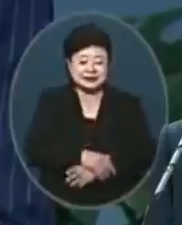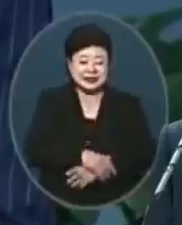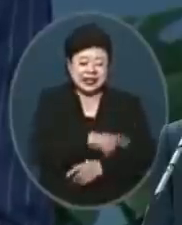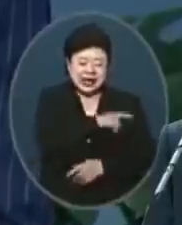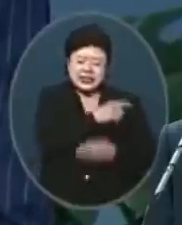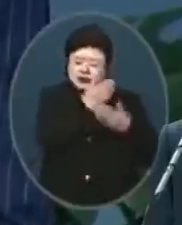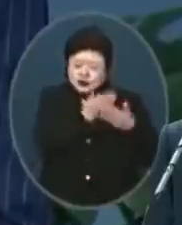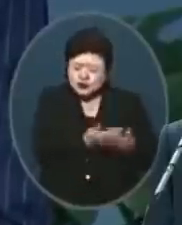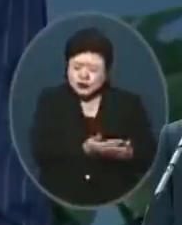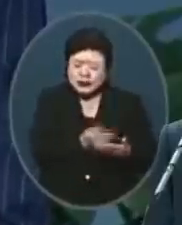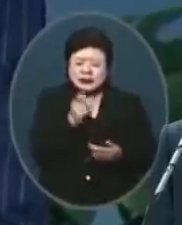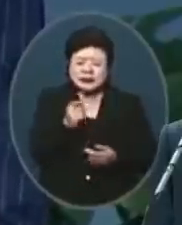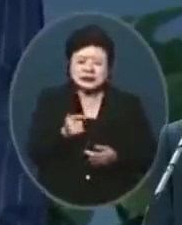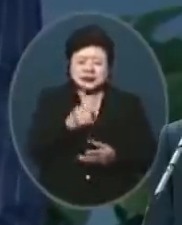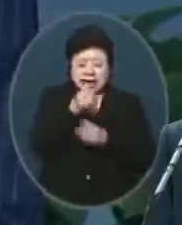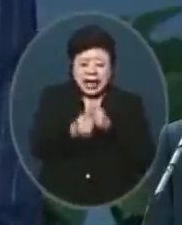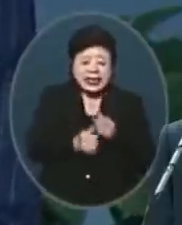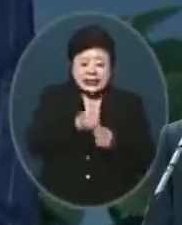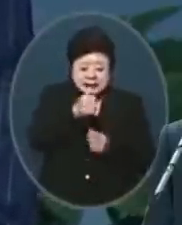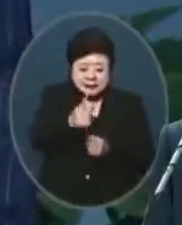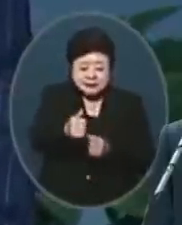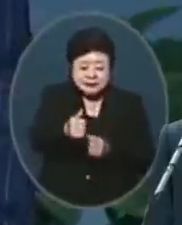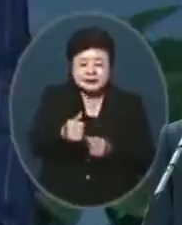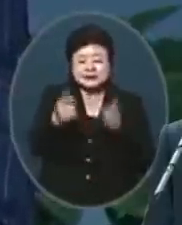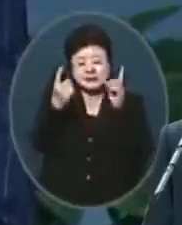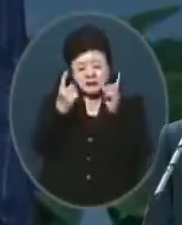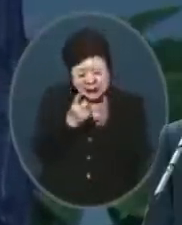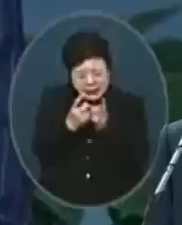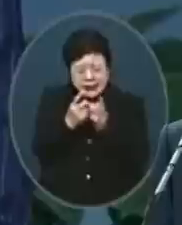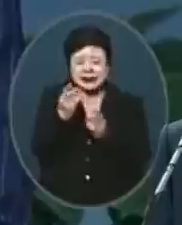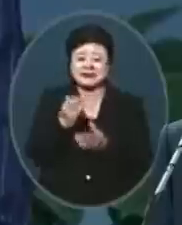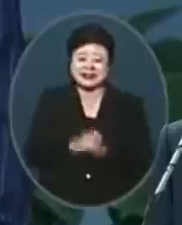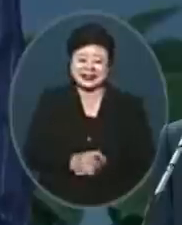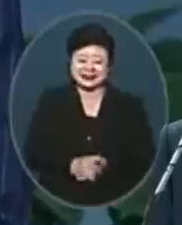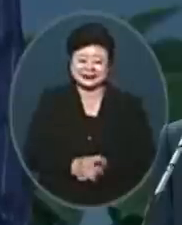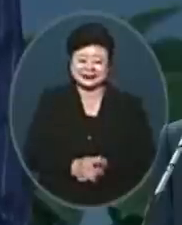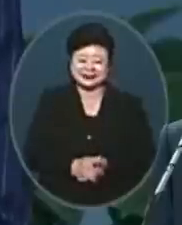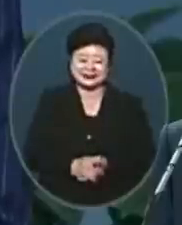가장 중요한 것은 하나님을 만나봐야 됩니다.